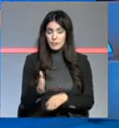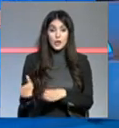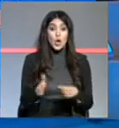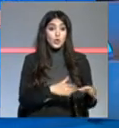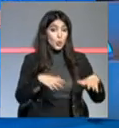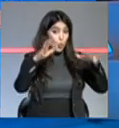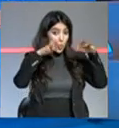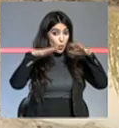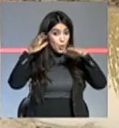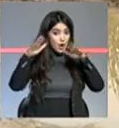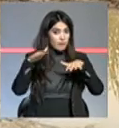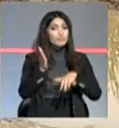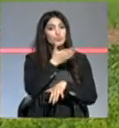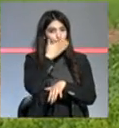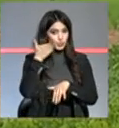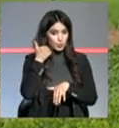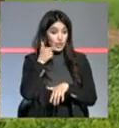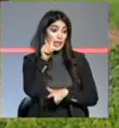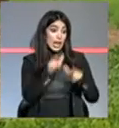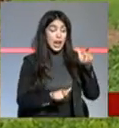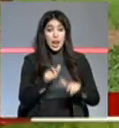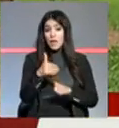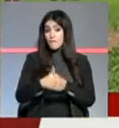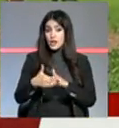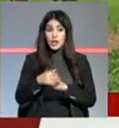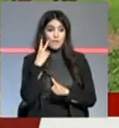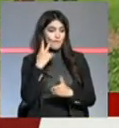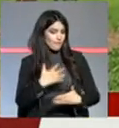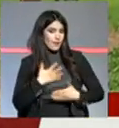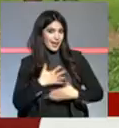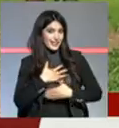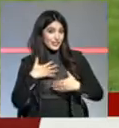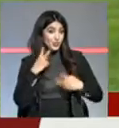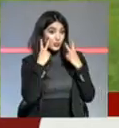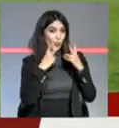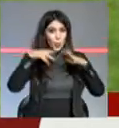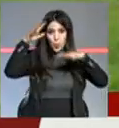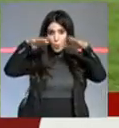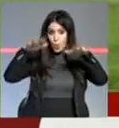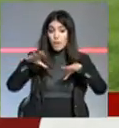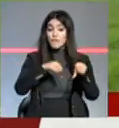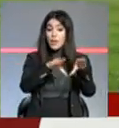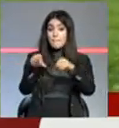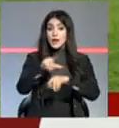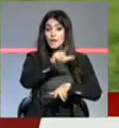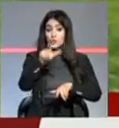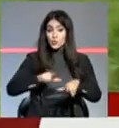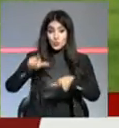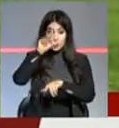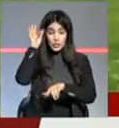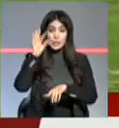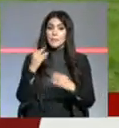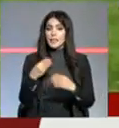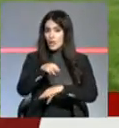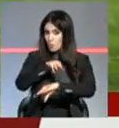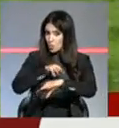امطار الخير هكذا وصف فرحون الامطار التي تحتل ت وبكميات متفاوته في عدد من ولايات الجمهوريه ومنها